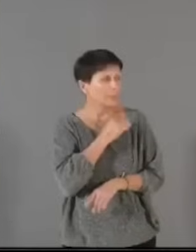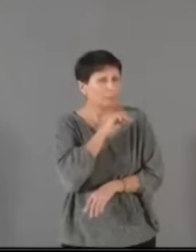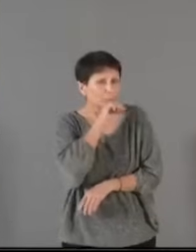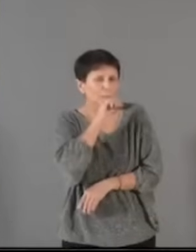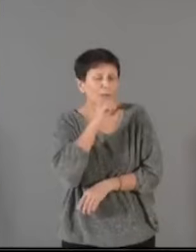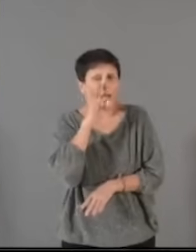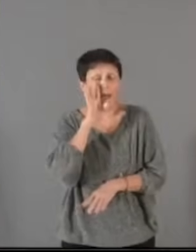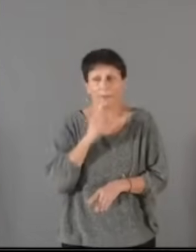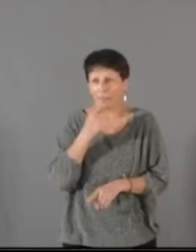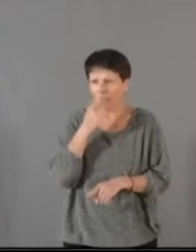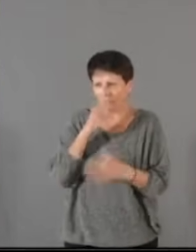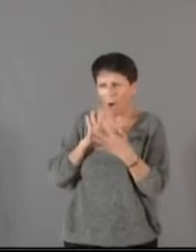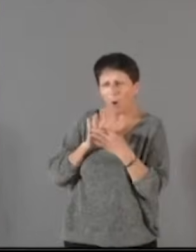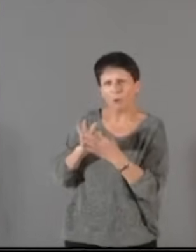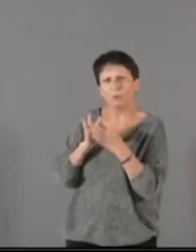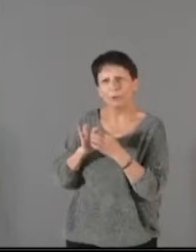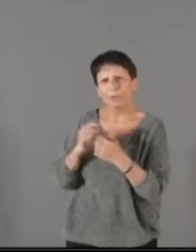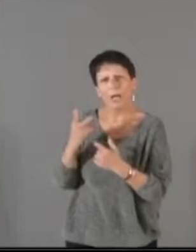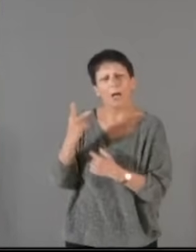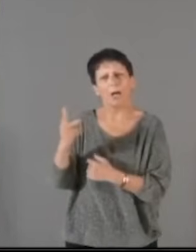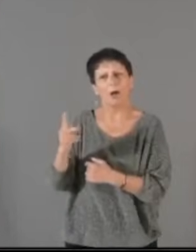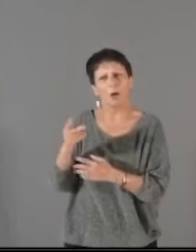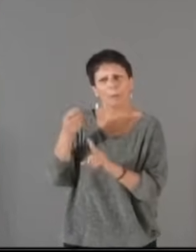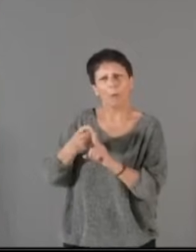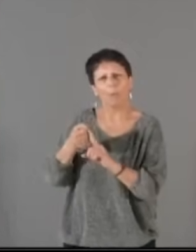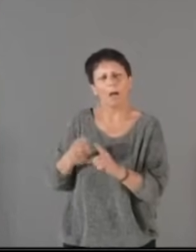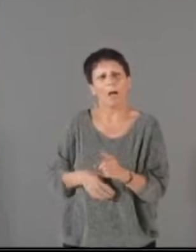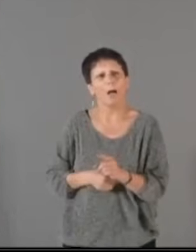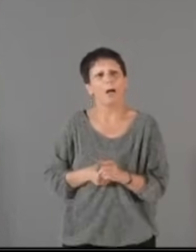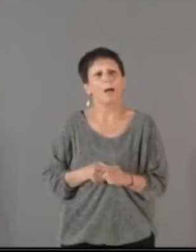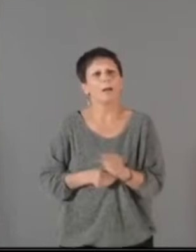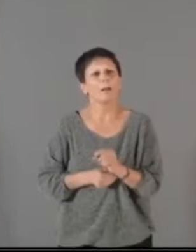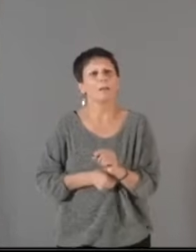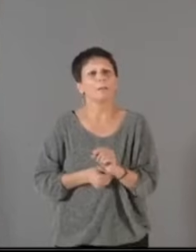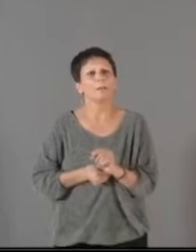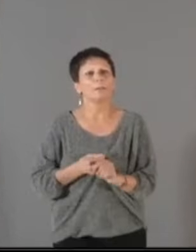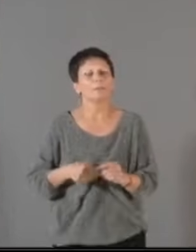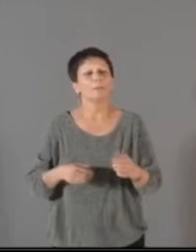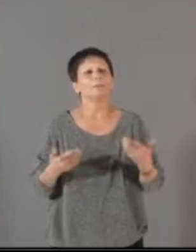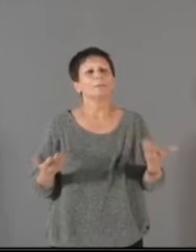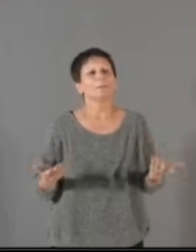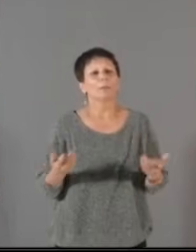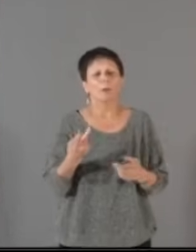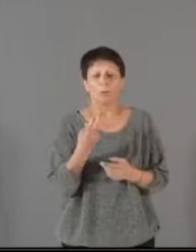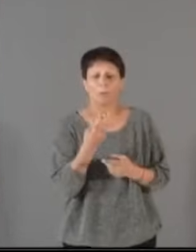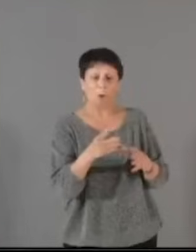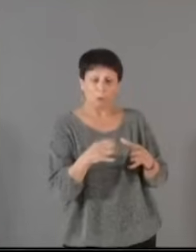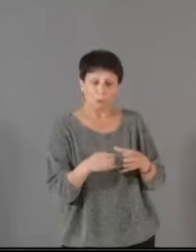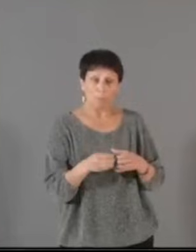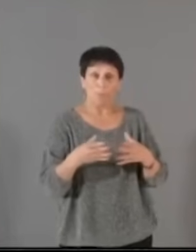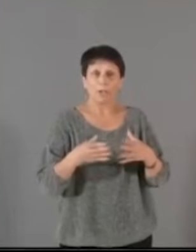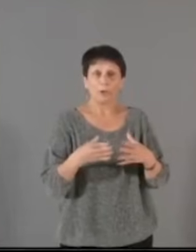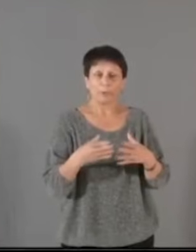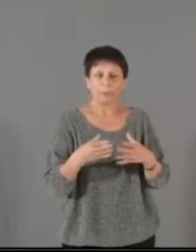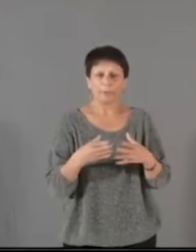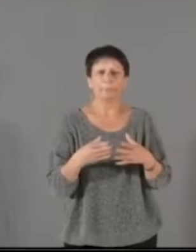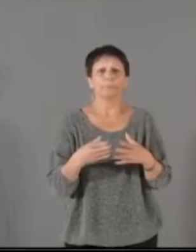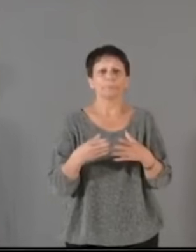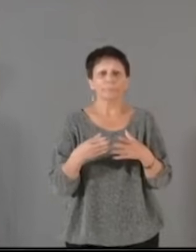donc je me sens assez solidaire de leur combat. Et votre majorité a pris